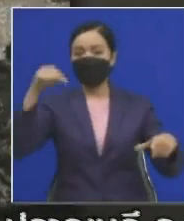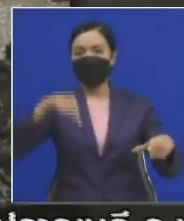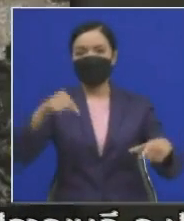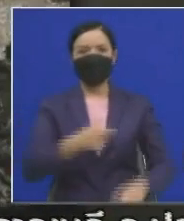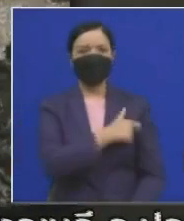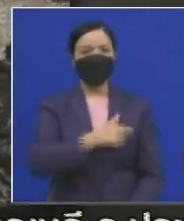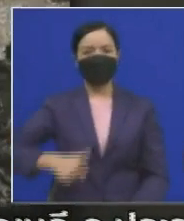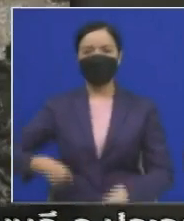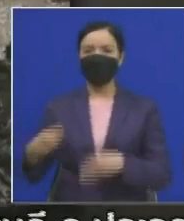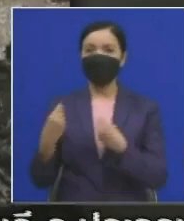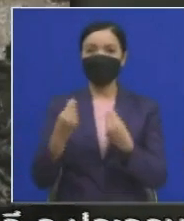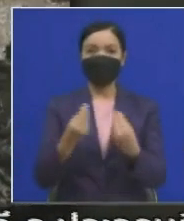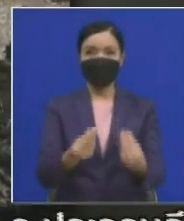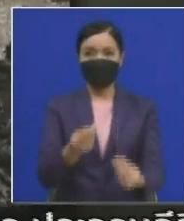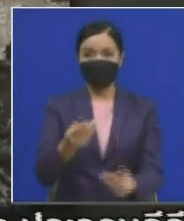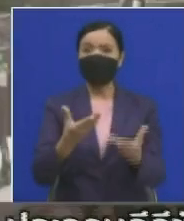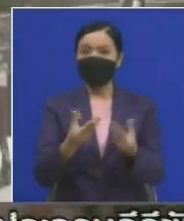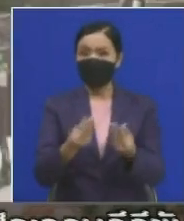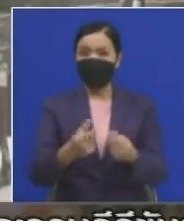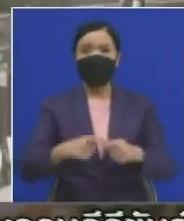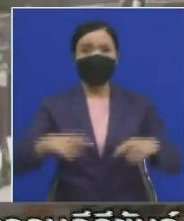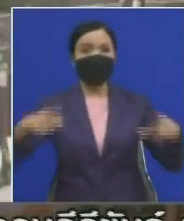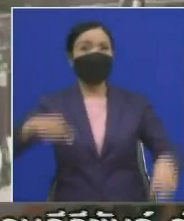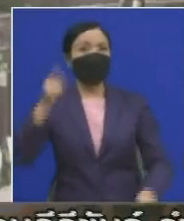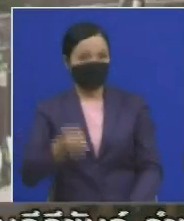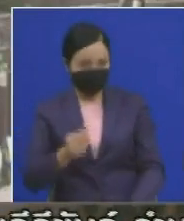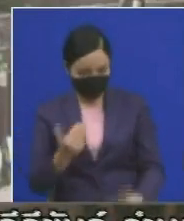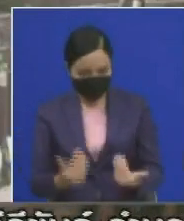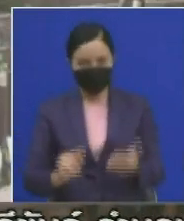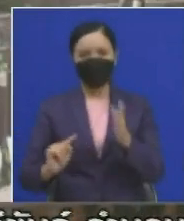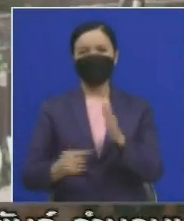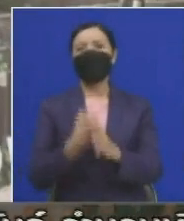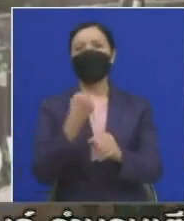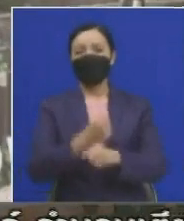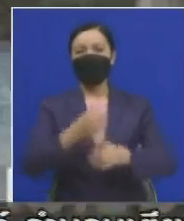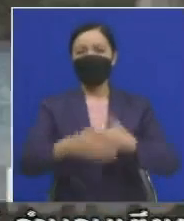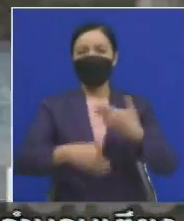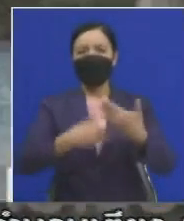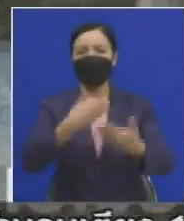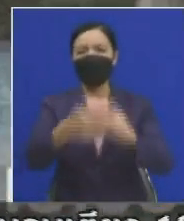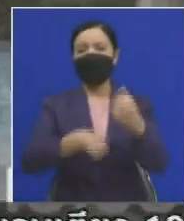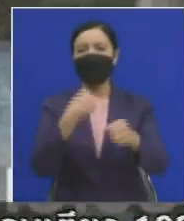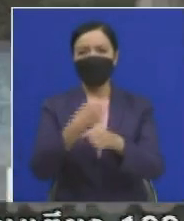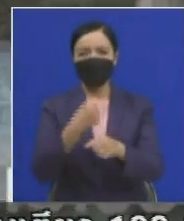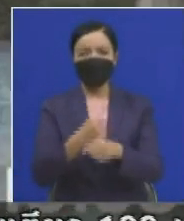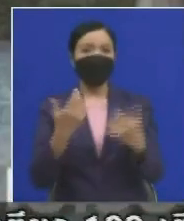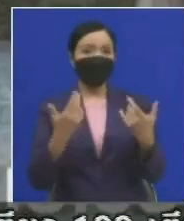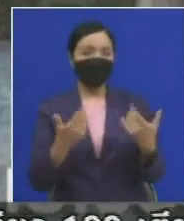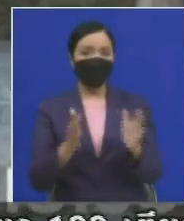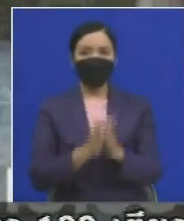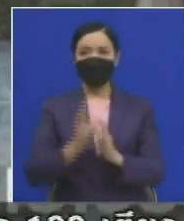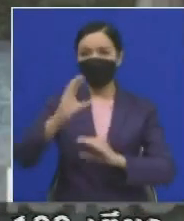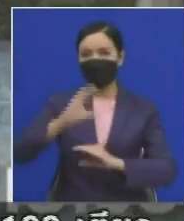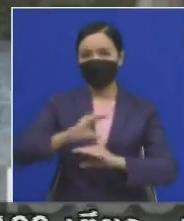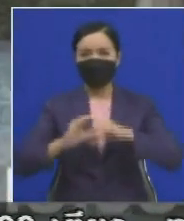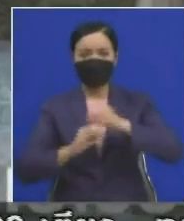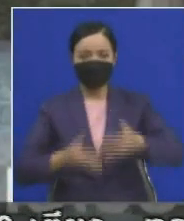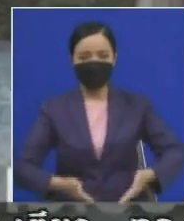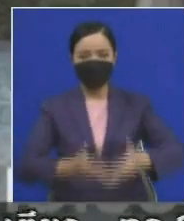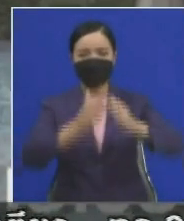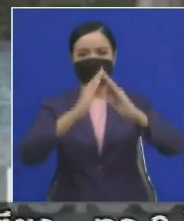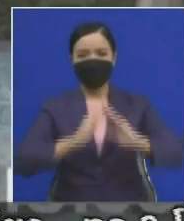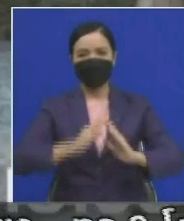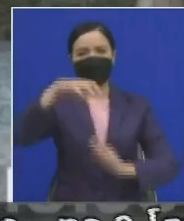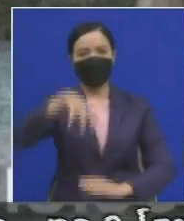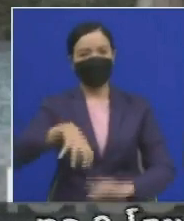ราชธาน นี่คือผืนดนจริงนะฮะที่ตอนนี้เริมทยอยดำเนนการแล้วนะครับโครงการสวนสัวแ่งให่